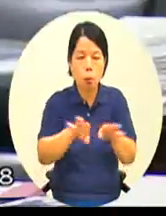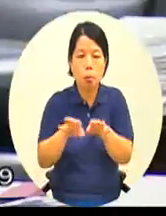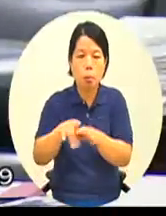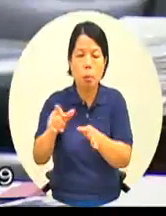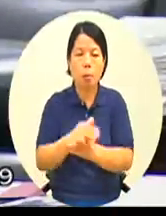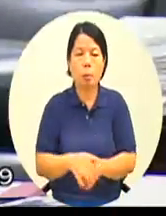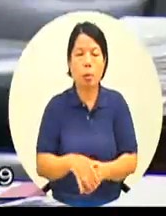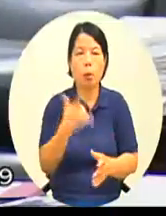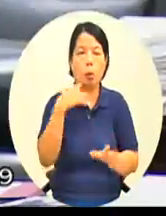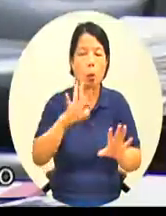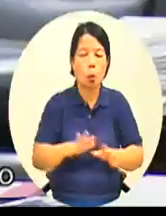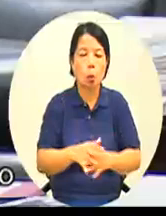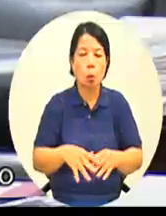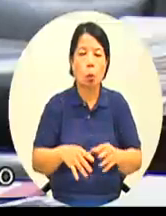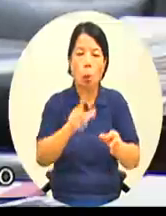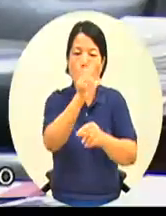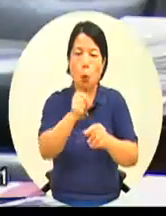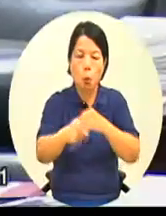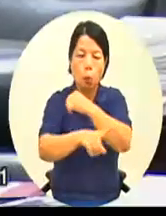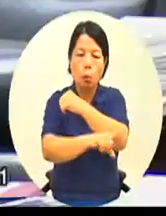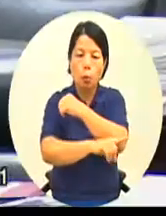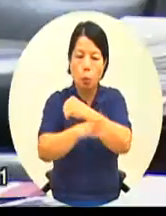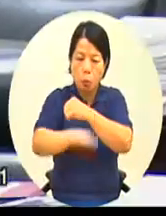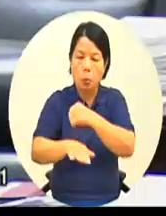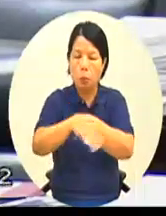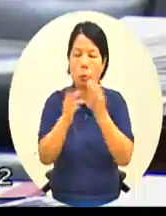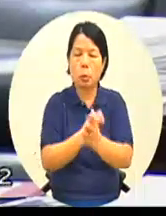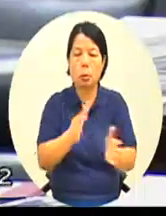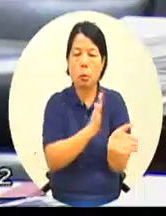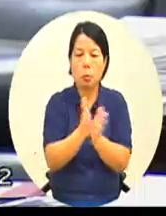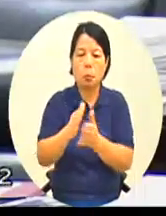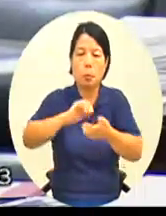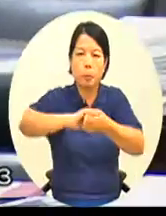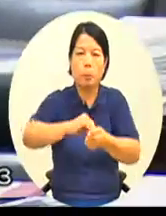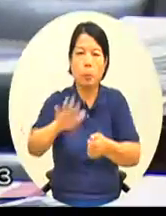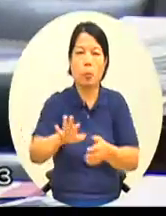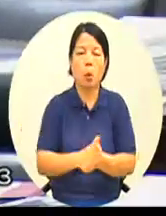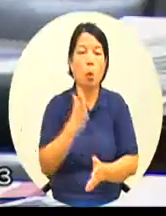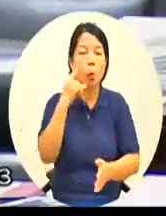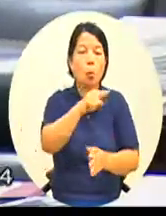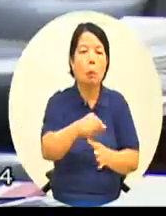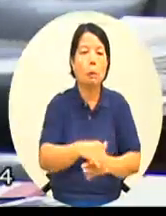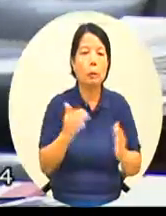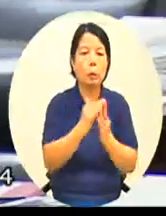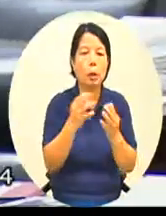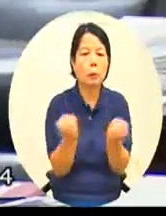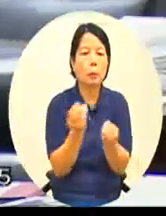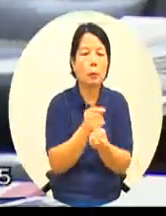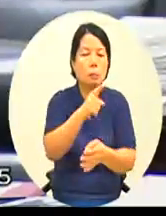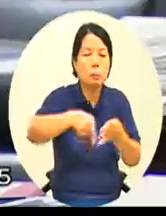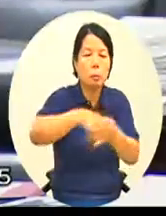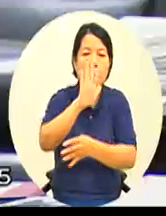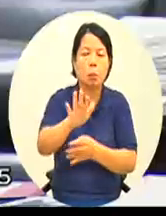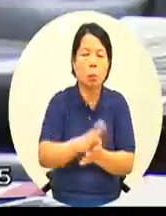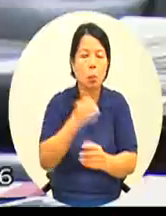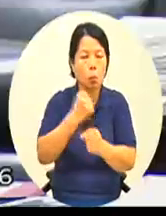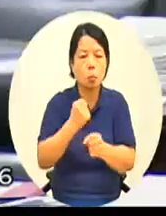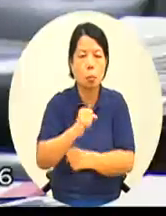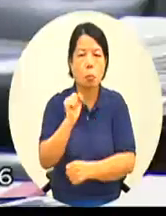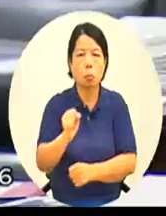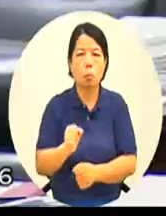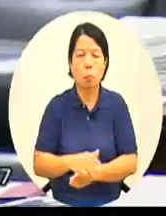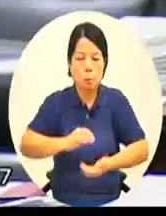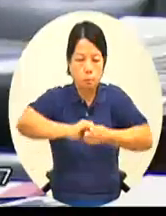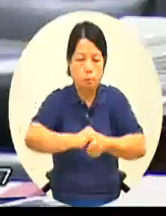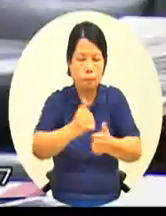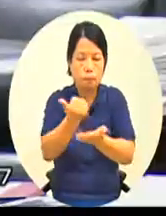就排了，月底就排了，那有如果在执行的当下有一个人家里突然临时有事情，他没办法工作，他必须要